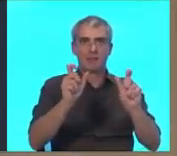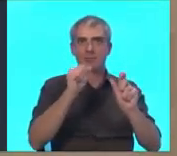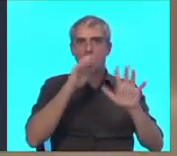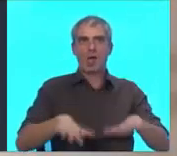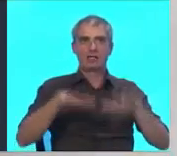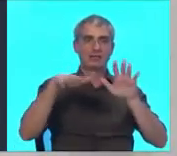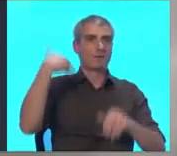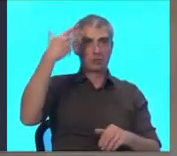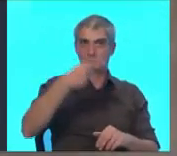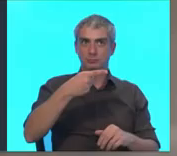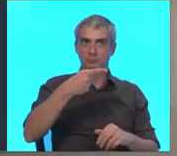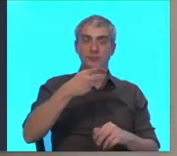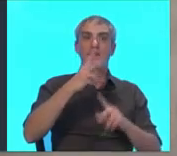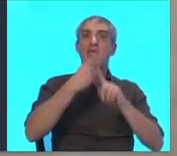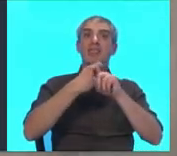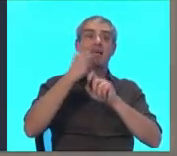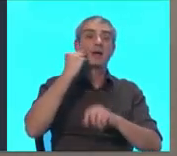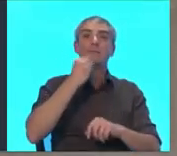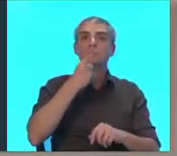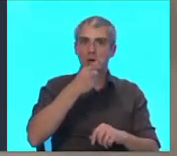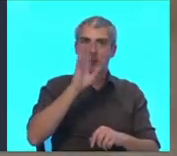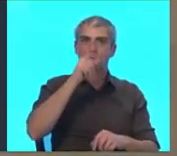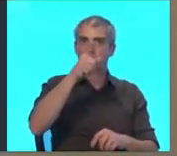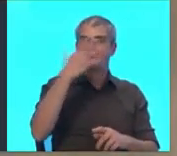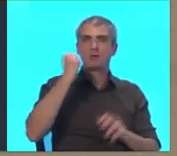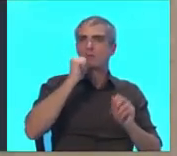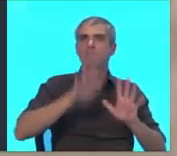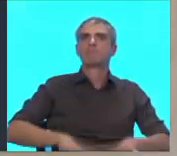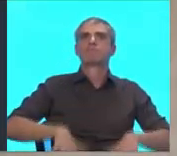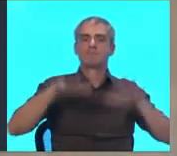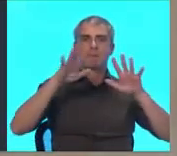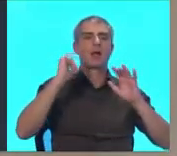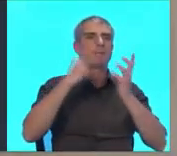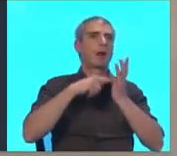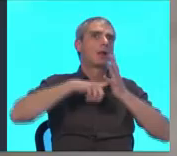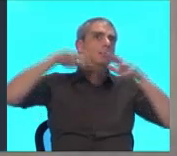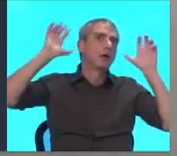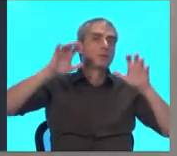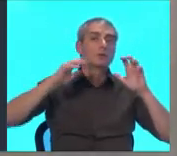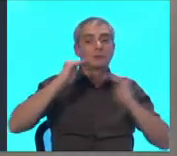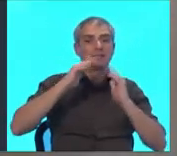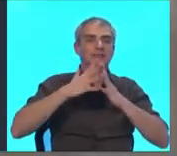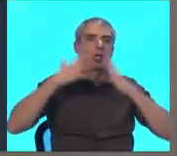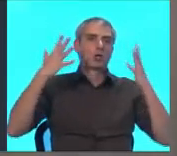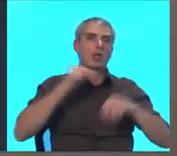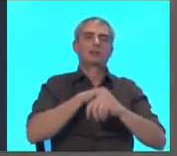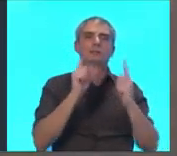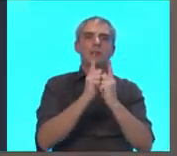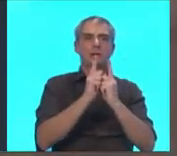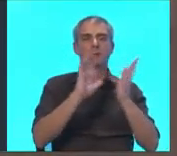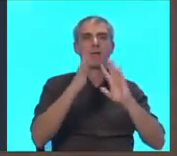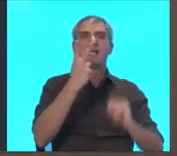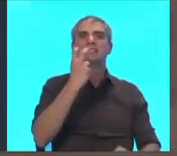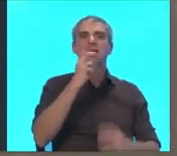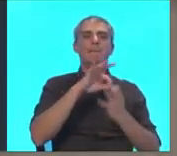בעתיד. בנהריה בשעות אחר הצהריים, גם שם היו הצפות, גם מכמויות יחסית גדולות לפרק זמן קצר, בסביבות ה-20